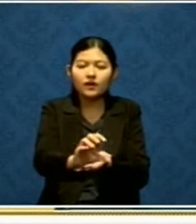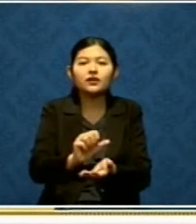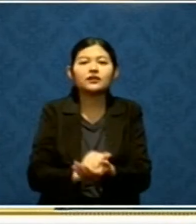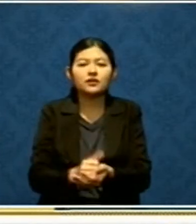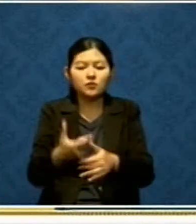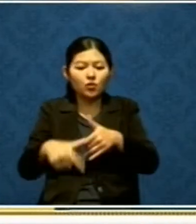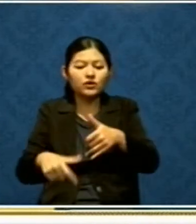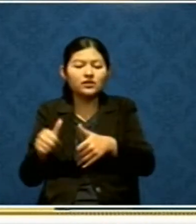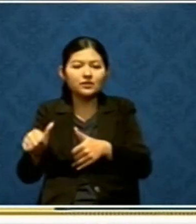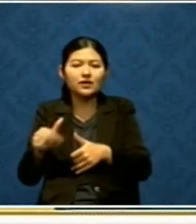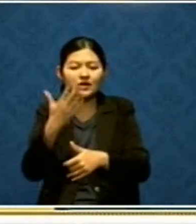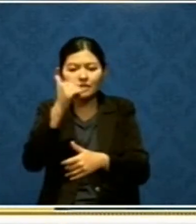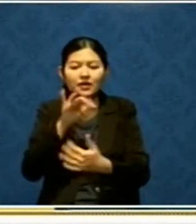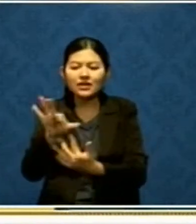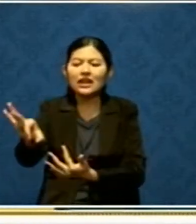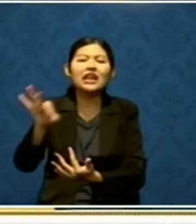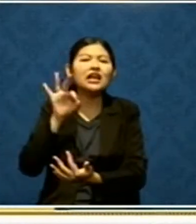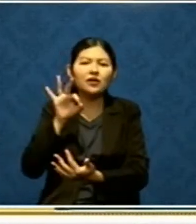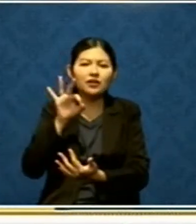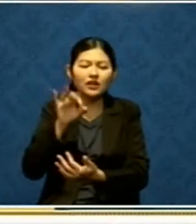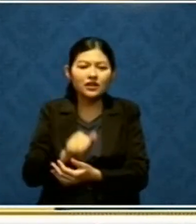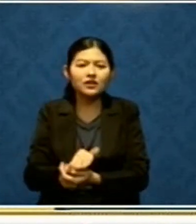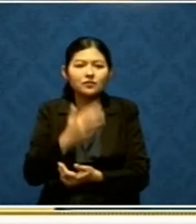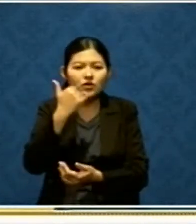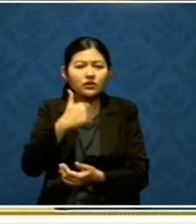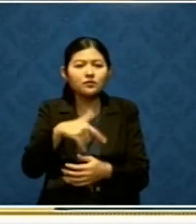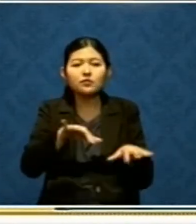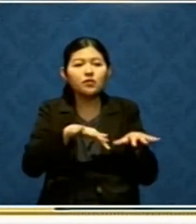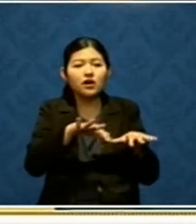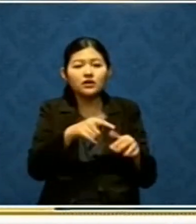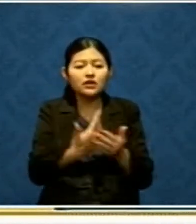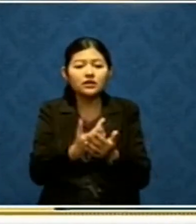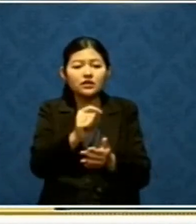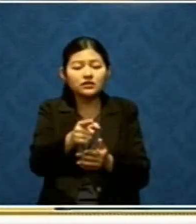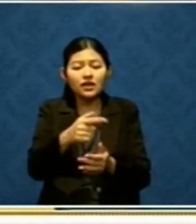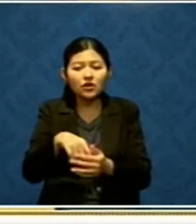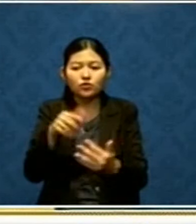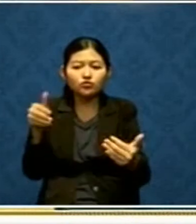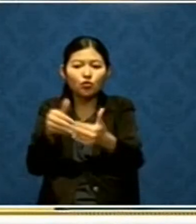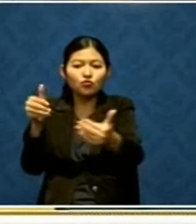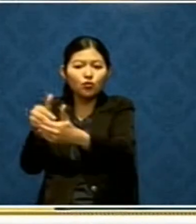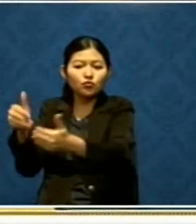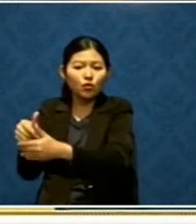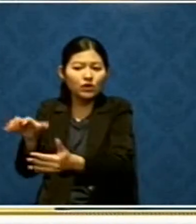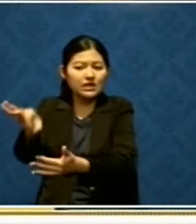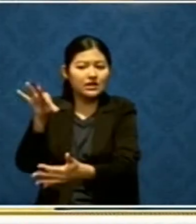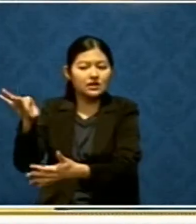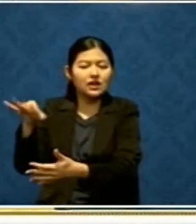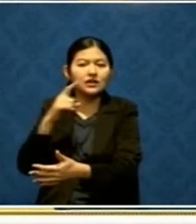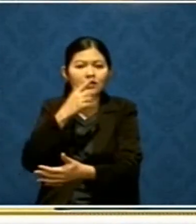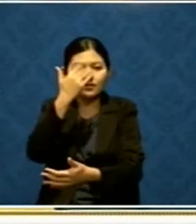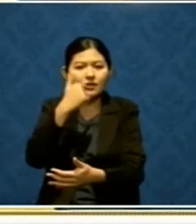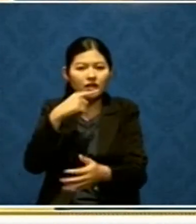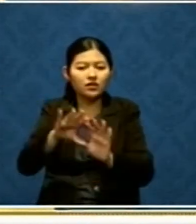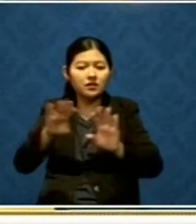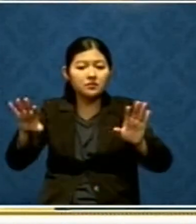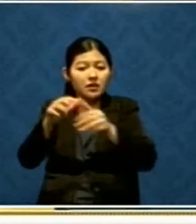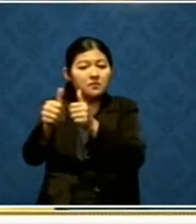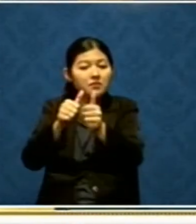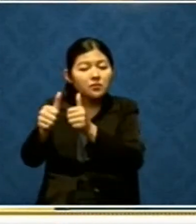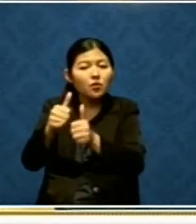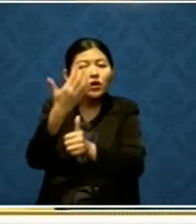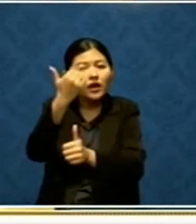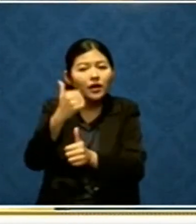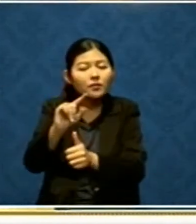การแล้วทำไมไม่จิ้มเลยครับปกติก็จัดซื้อจัดจ้างแบบเฉพาะจ่อจงตลอดครั้งนี้มาเปิดประมูลโปร่งใสซะงั้นอยู่ดีก็